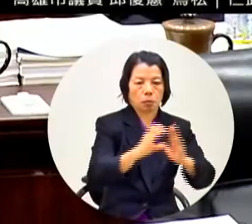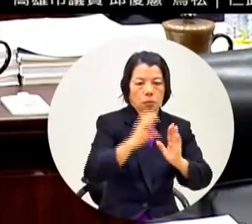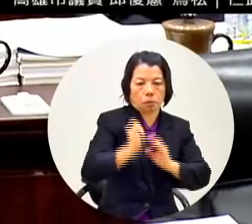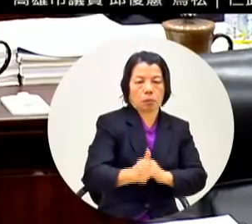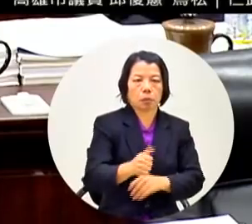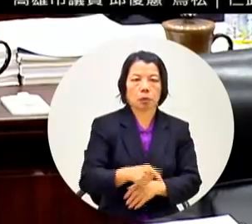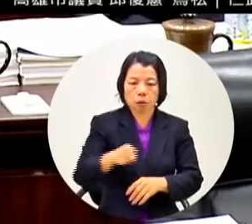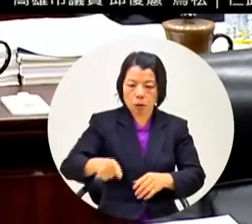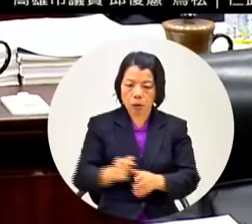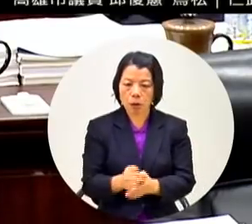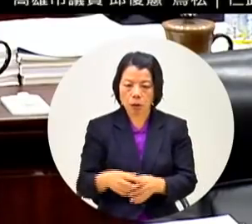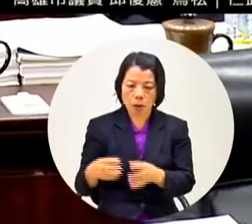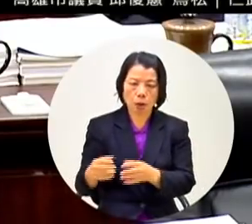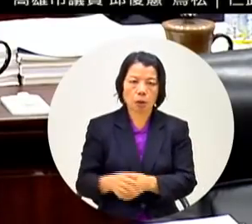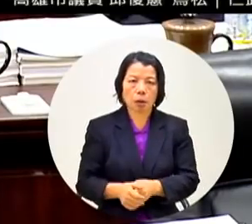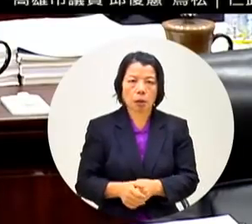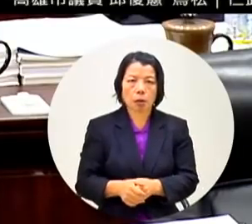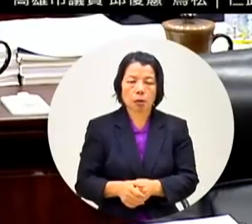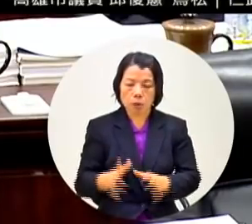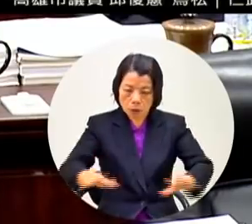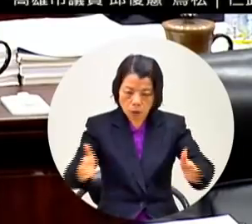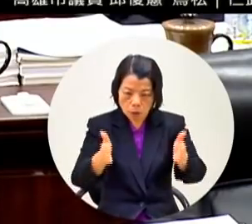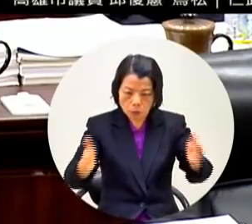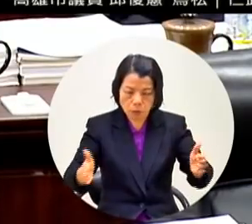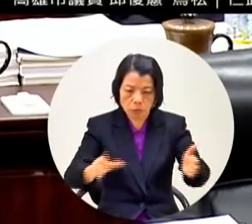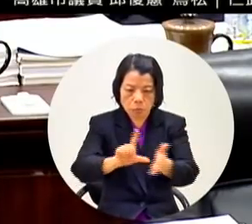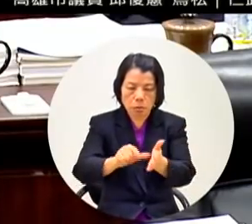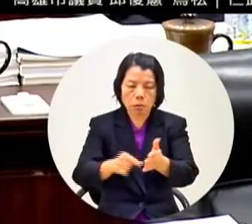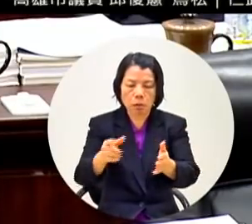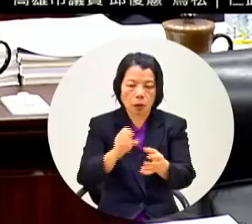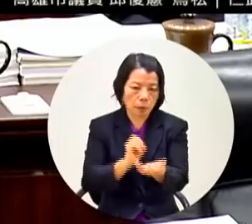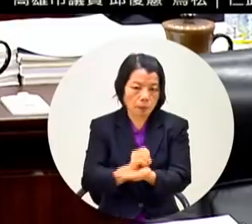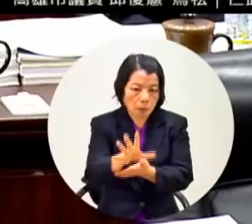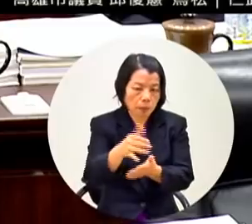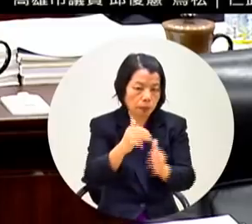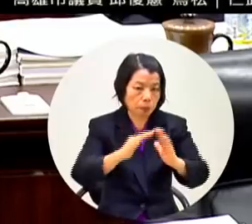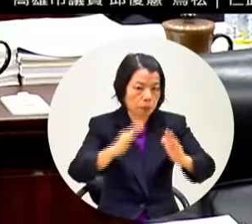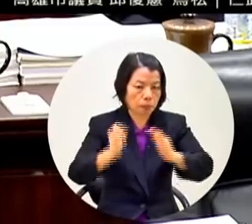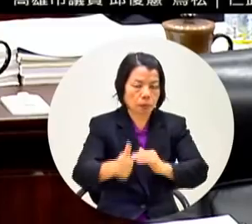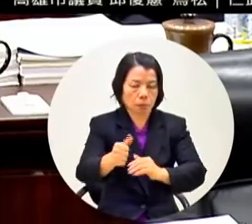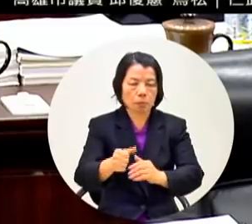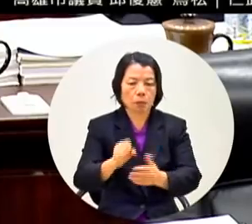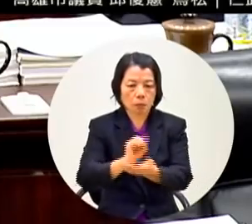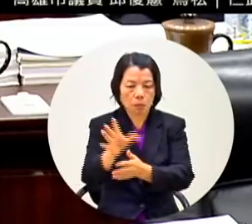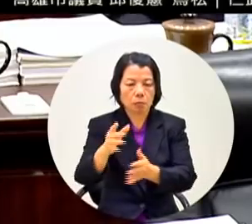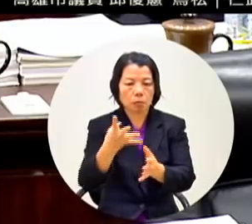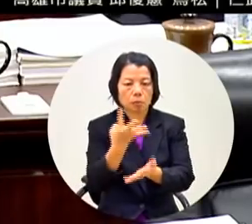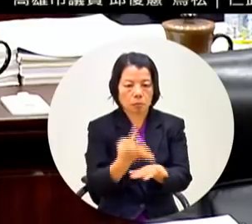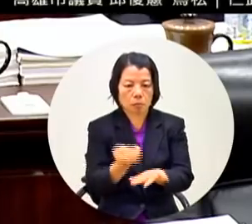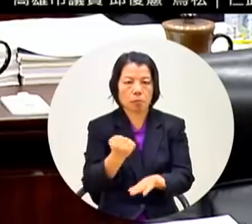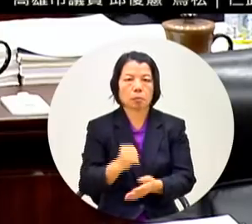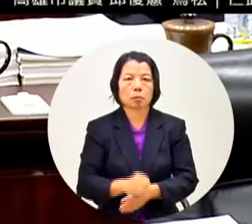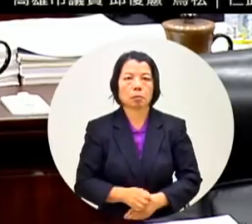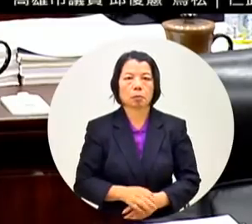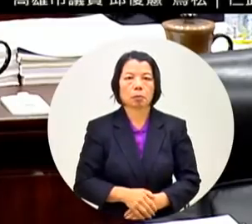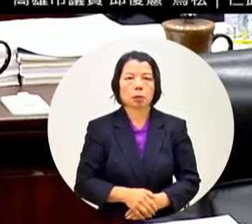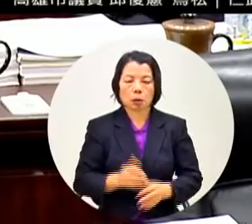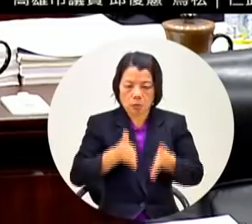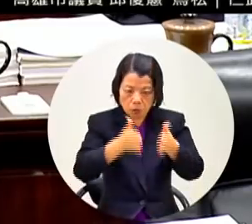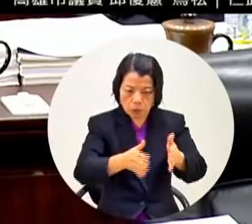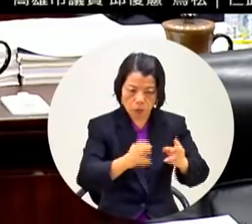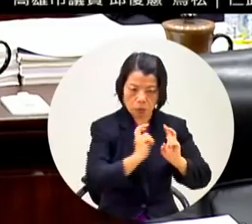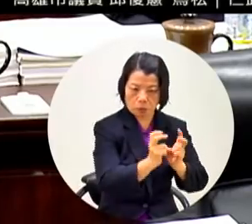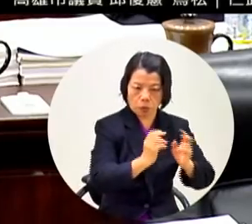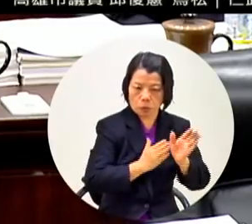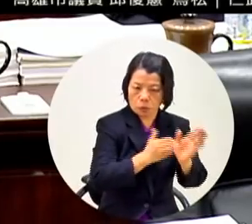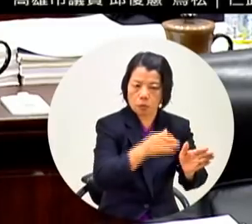告？您跟市长率领你的这些同仁去跟市长针对这件事情讨论过几次？局长，能不能